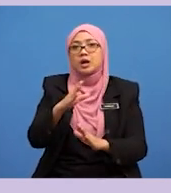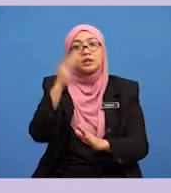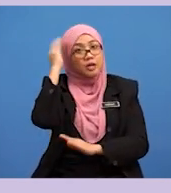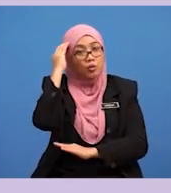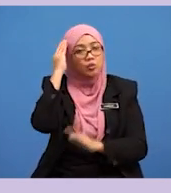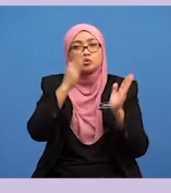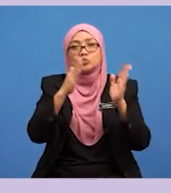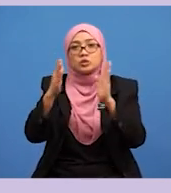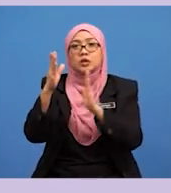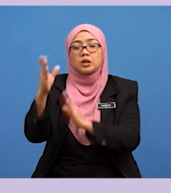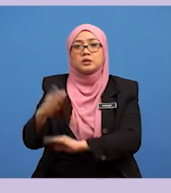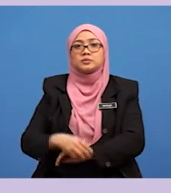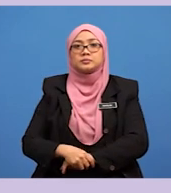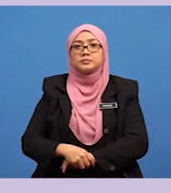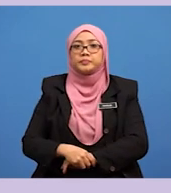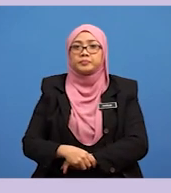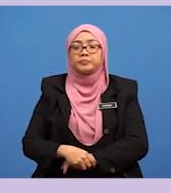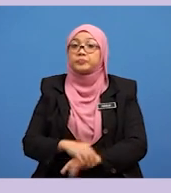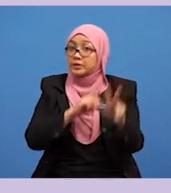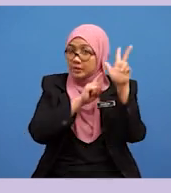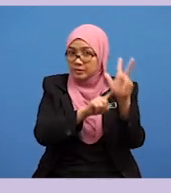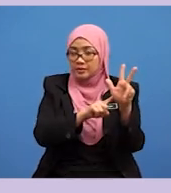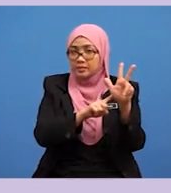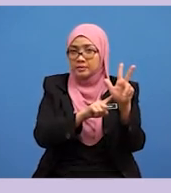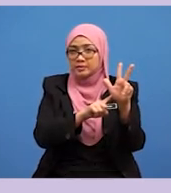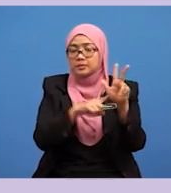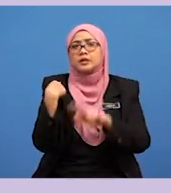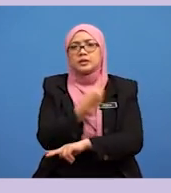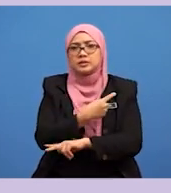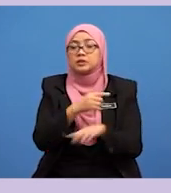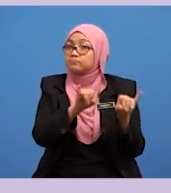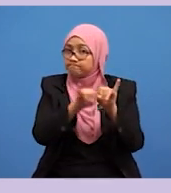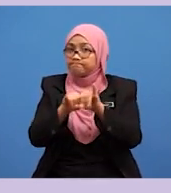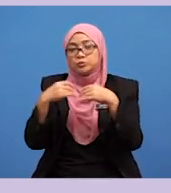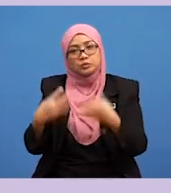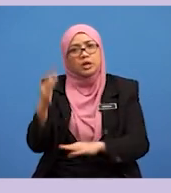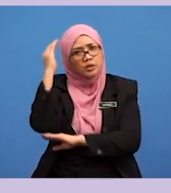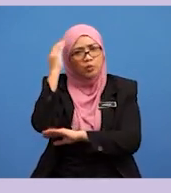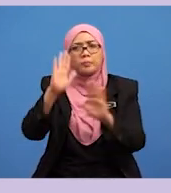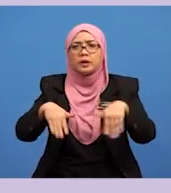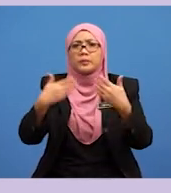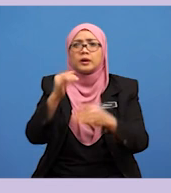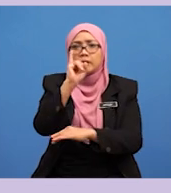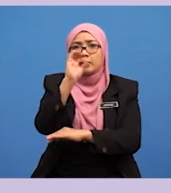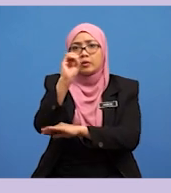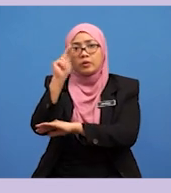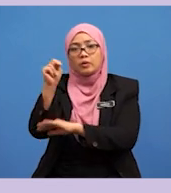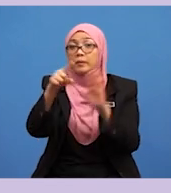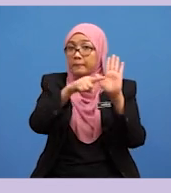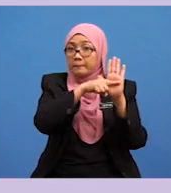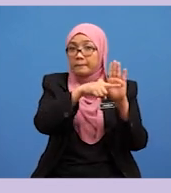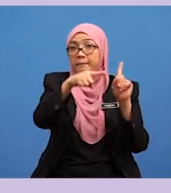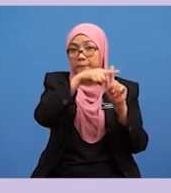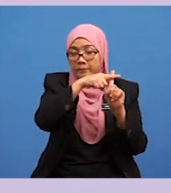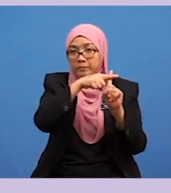susunan duplet dan susunan oktet. Yang ketiga, kita juga sudah tahu bagaimana ion positif